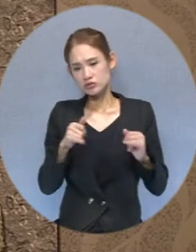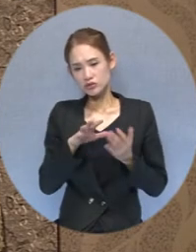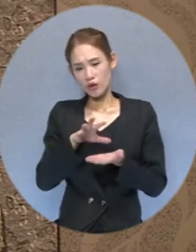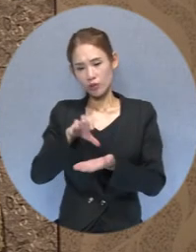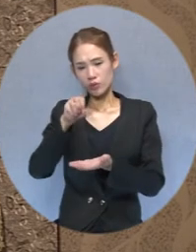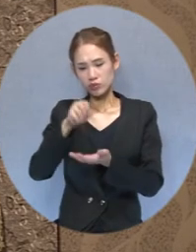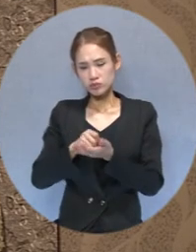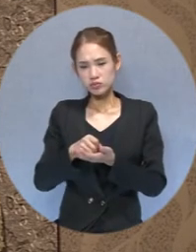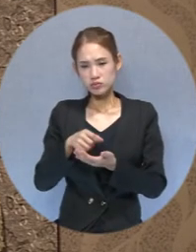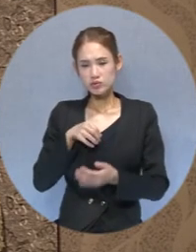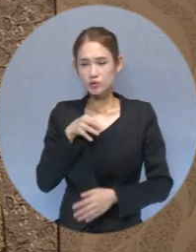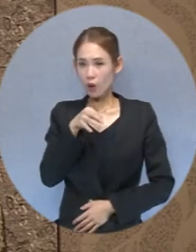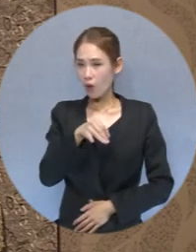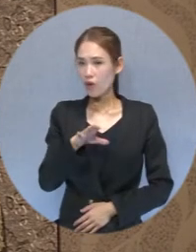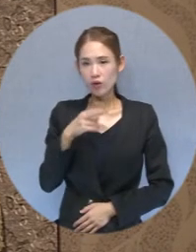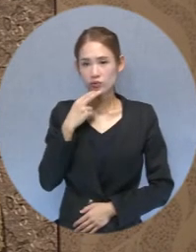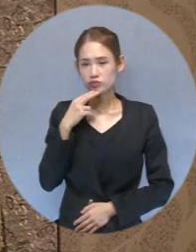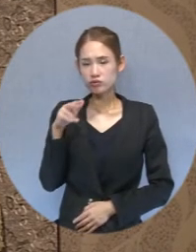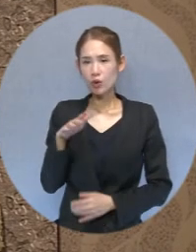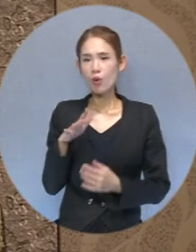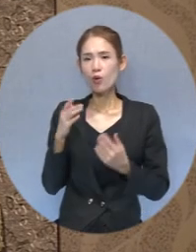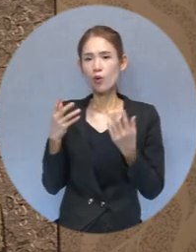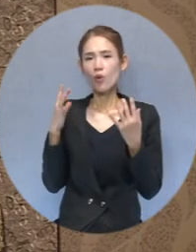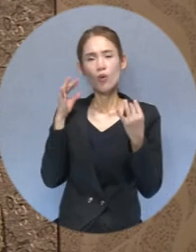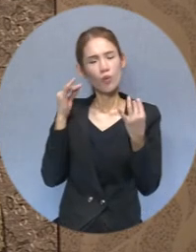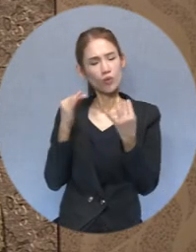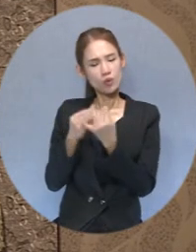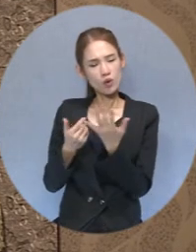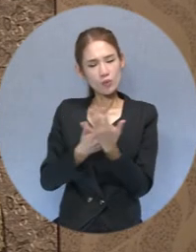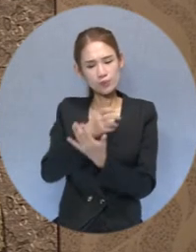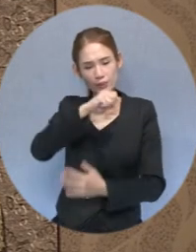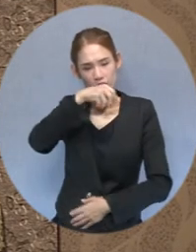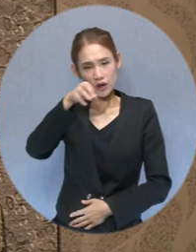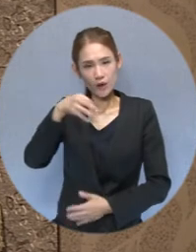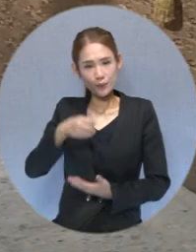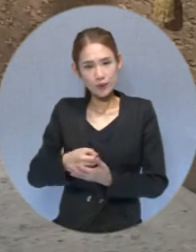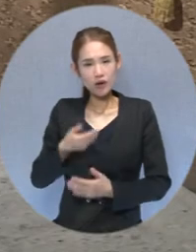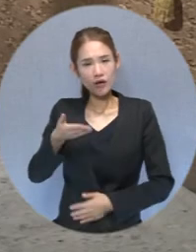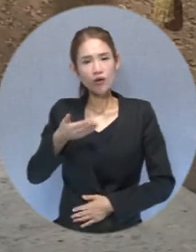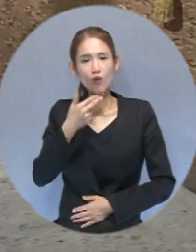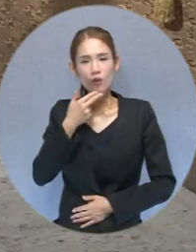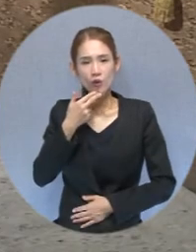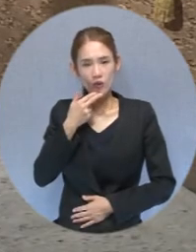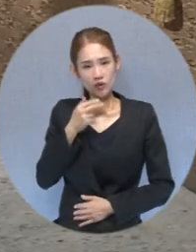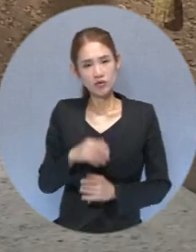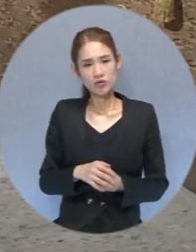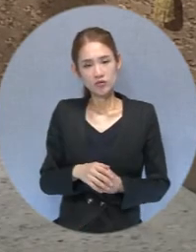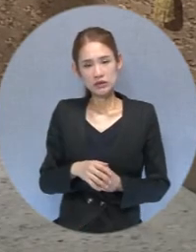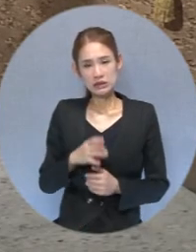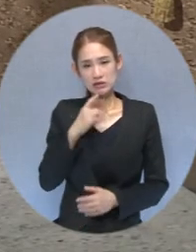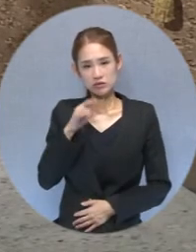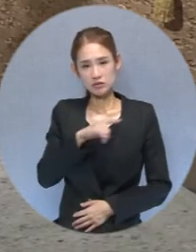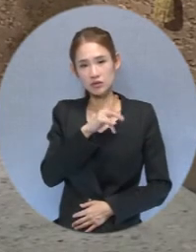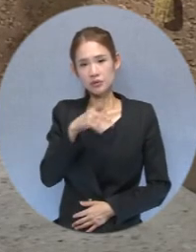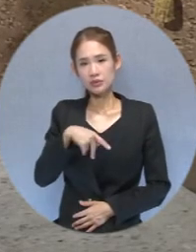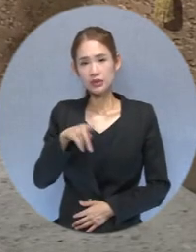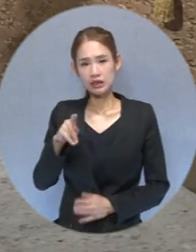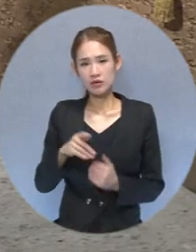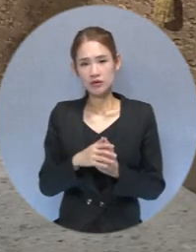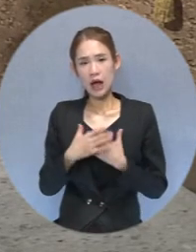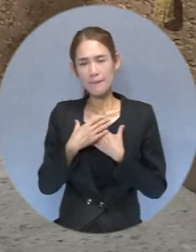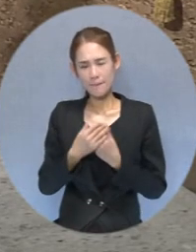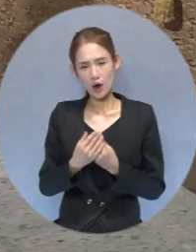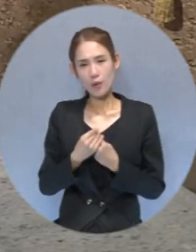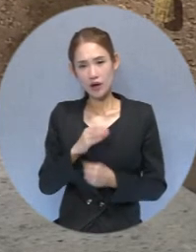재산을 침해하고 있으면서 네. 그럴 권한을 준 건 없거든요. 다만 그분들로 인해서 피해물로 인해서 우리가 편리하긴